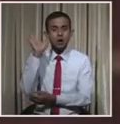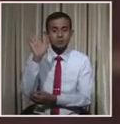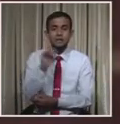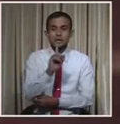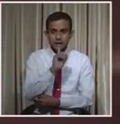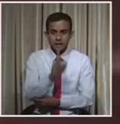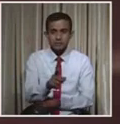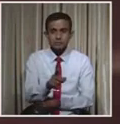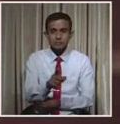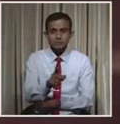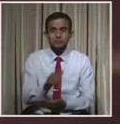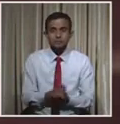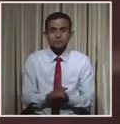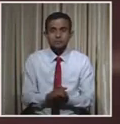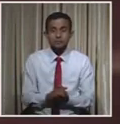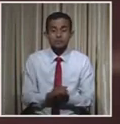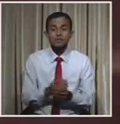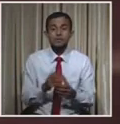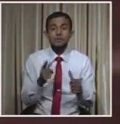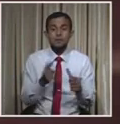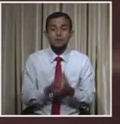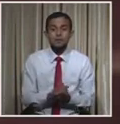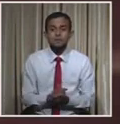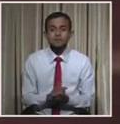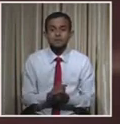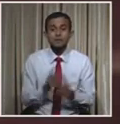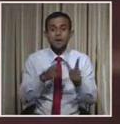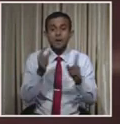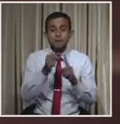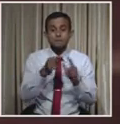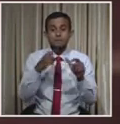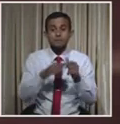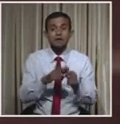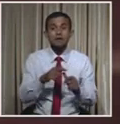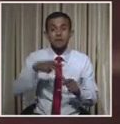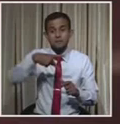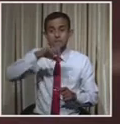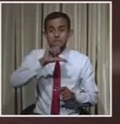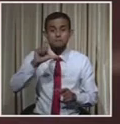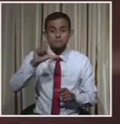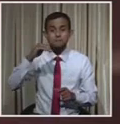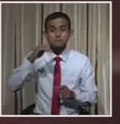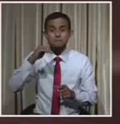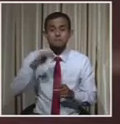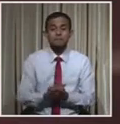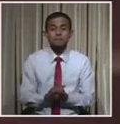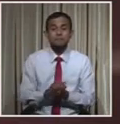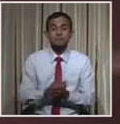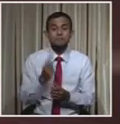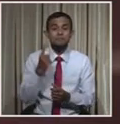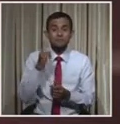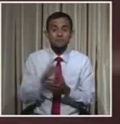දේශනා කළා තියෙනවා අප්පන් සුතායම් පුරිසෝ පලිවද්දෝ ජීරති අංසානන් තස්ස වඩ්ඩති පඥා